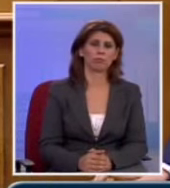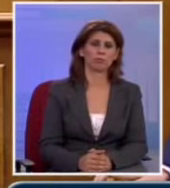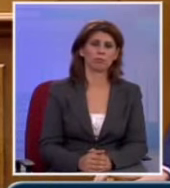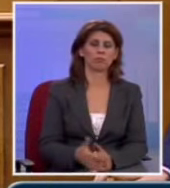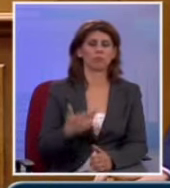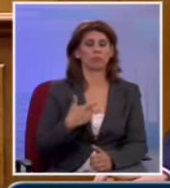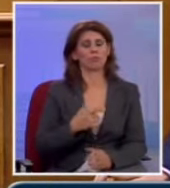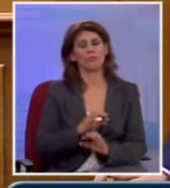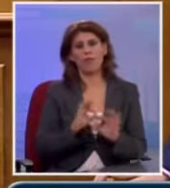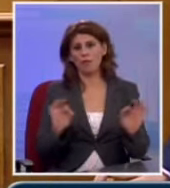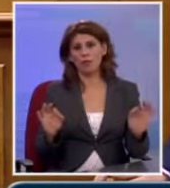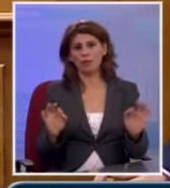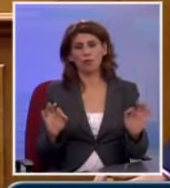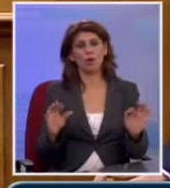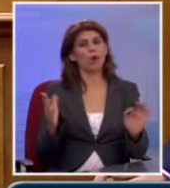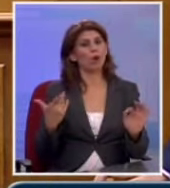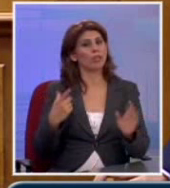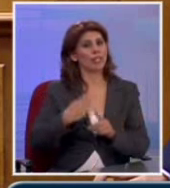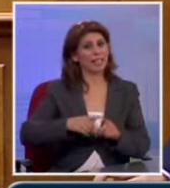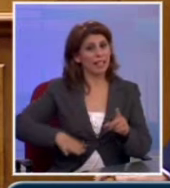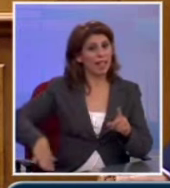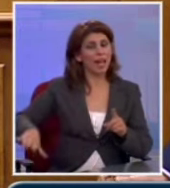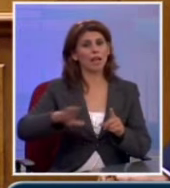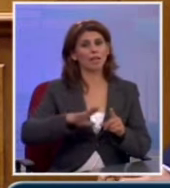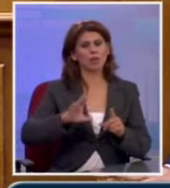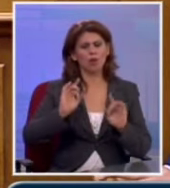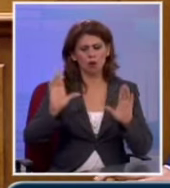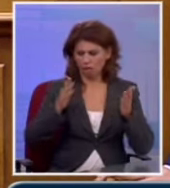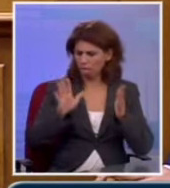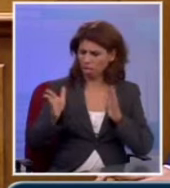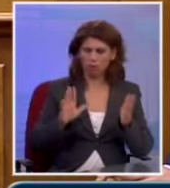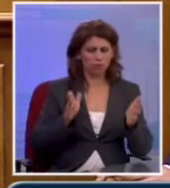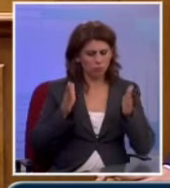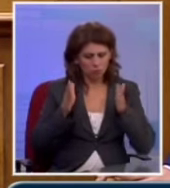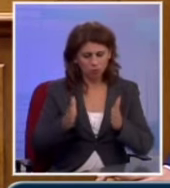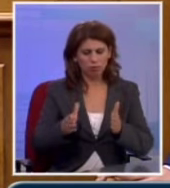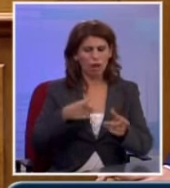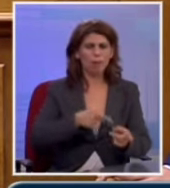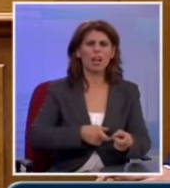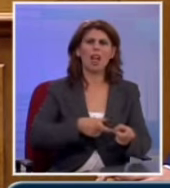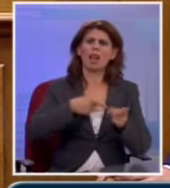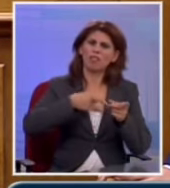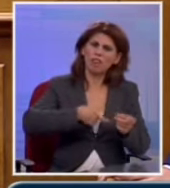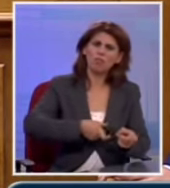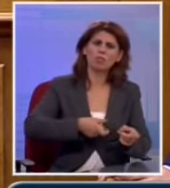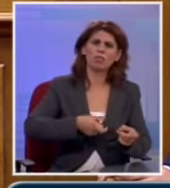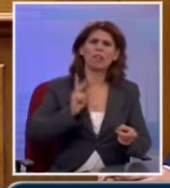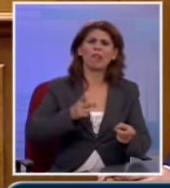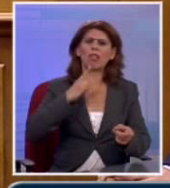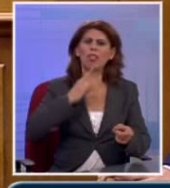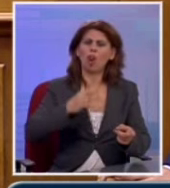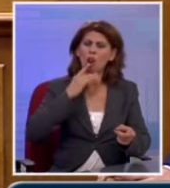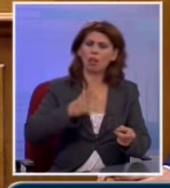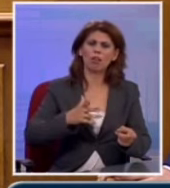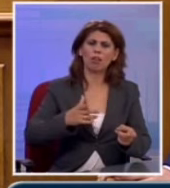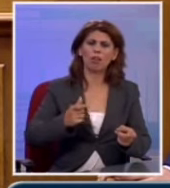Είμαι βέβαιος ότι ο ελληνικός λαός απερίσπαστος από τις απειλές, τους εκβιασμούς, την κινδυνολογία,